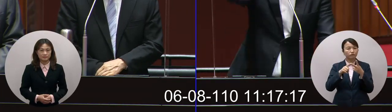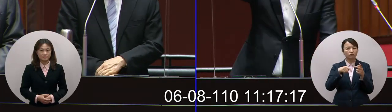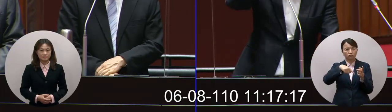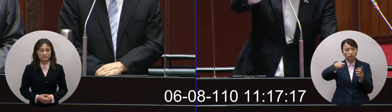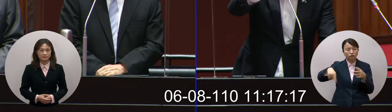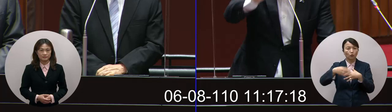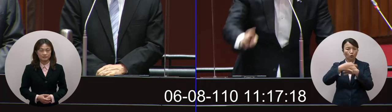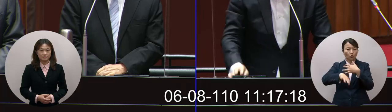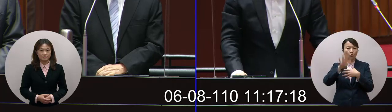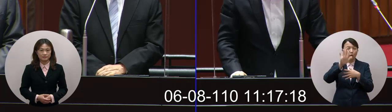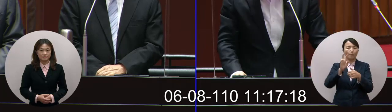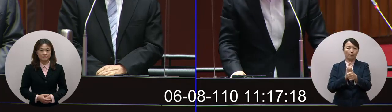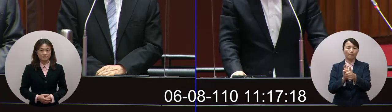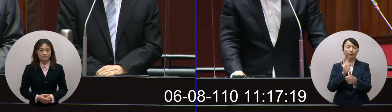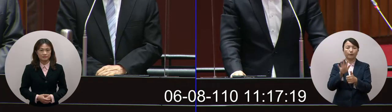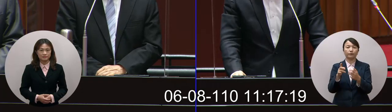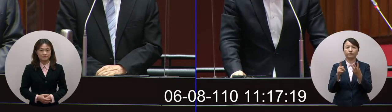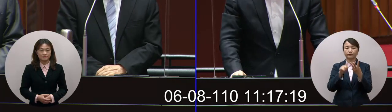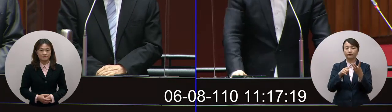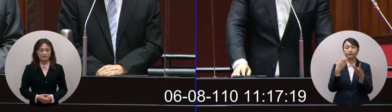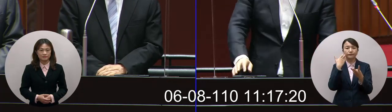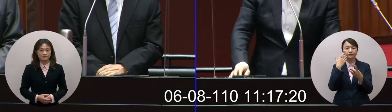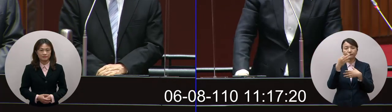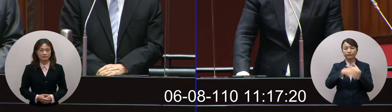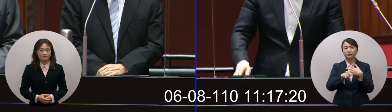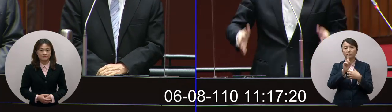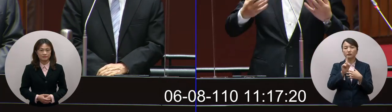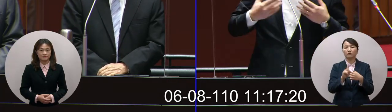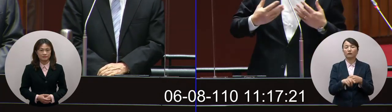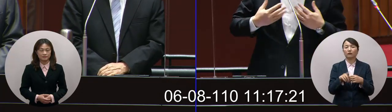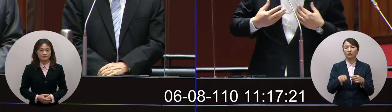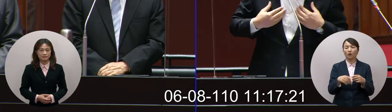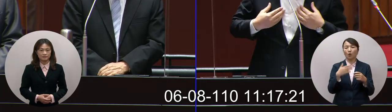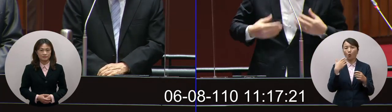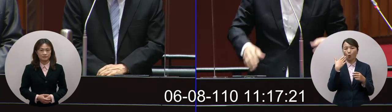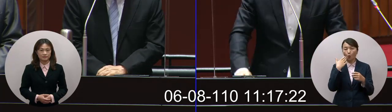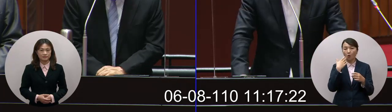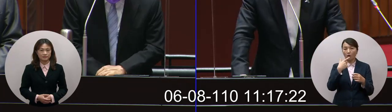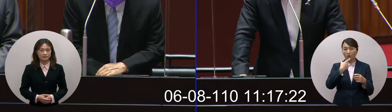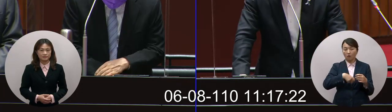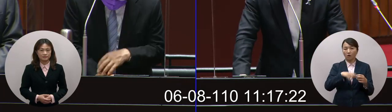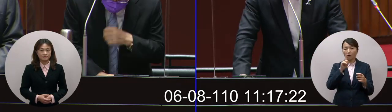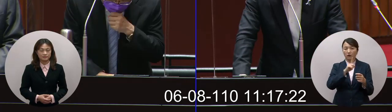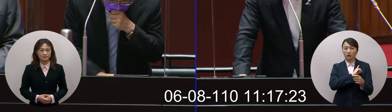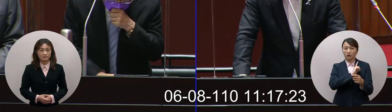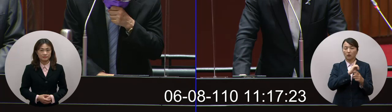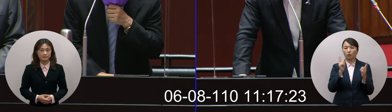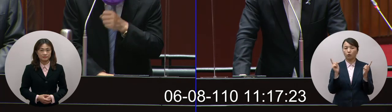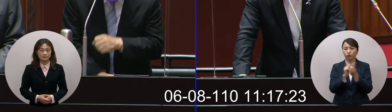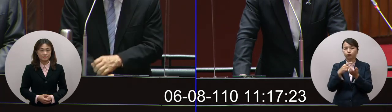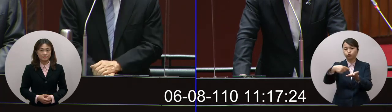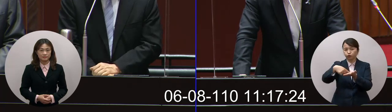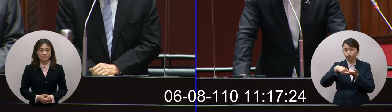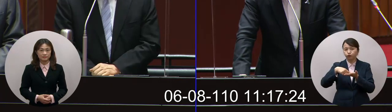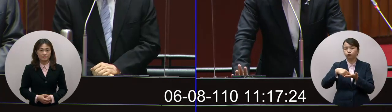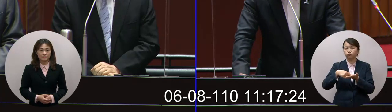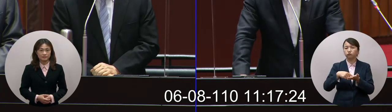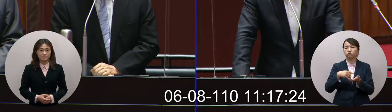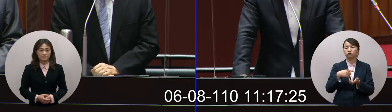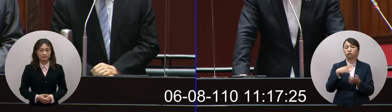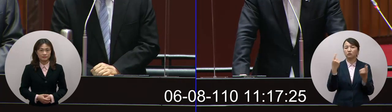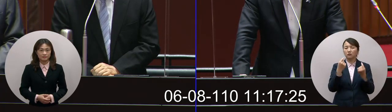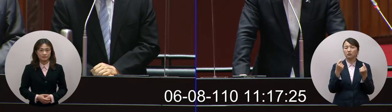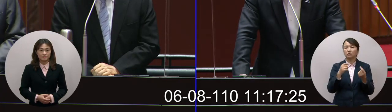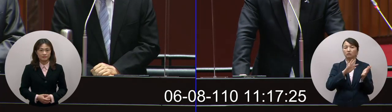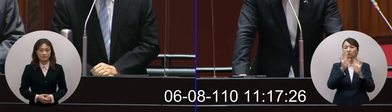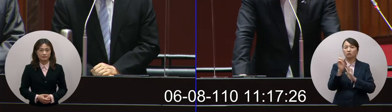象。第三，我感觉遗漏的对象是啥货？本身啊，接到一个啊，定情案件啊，院长，那定